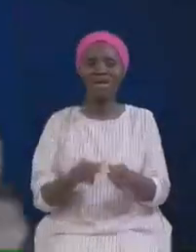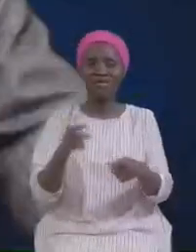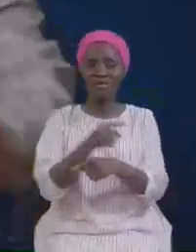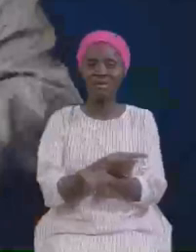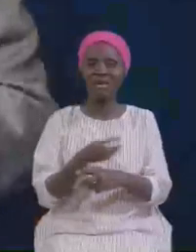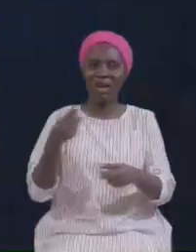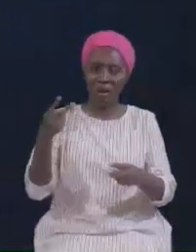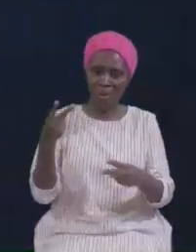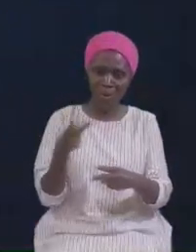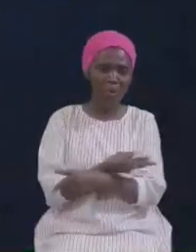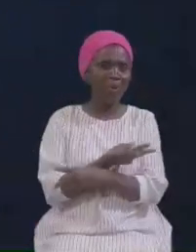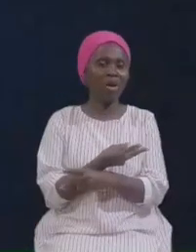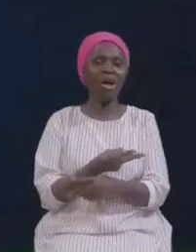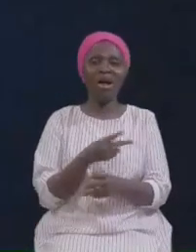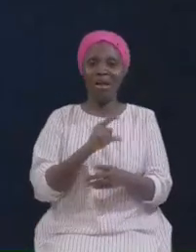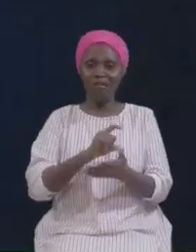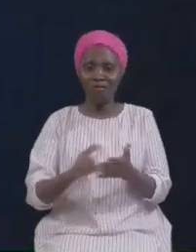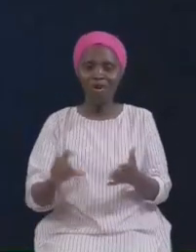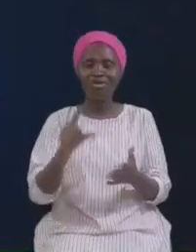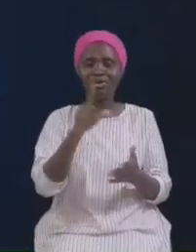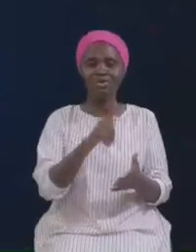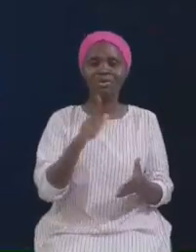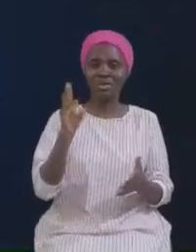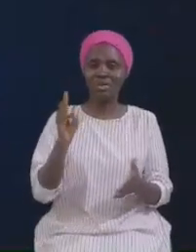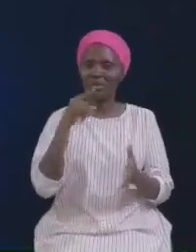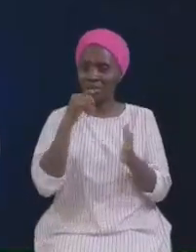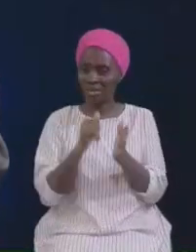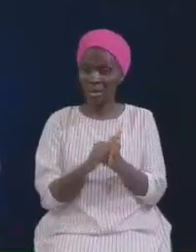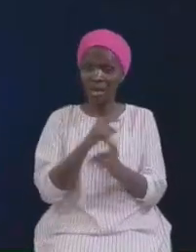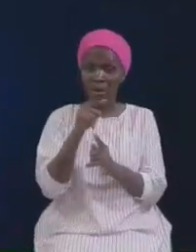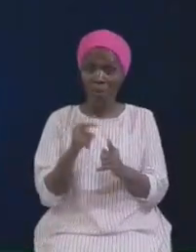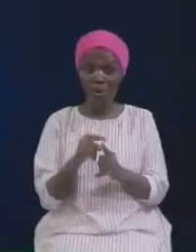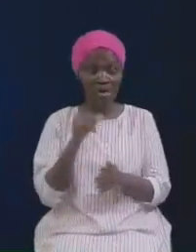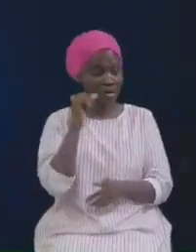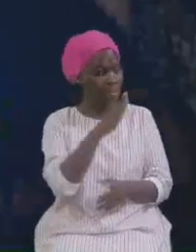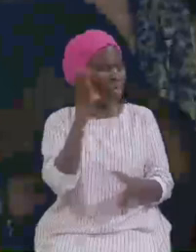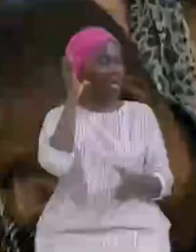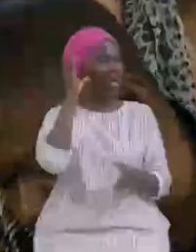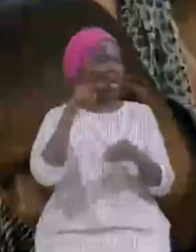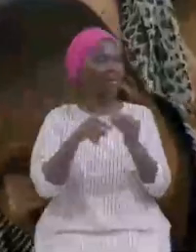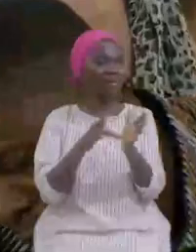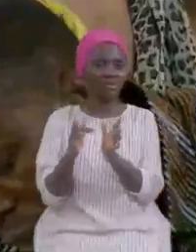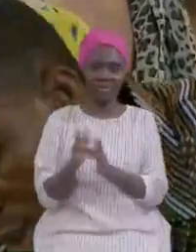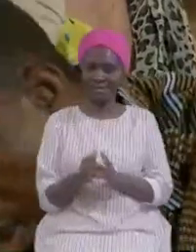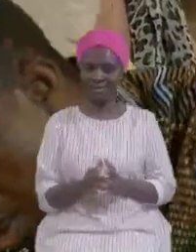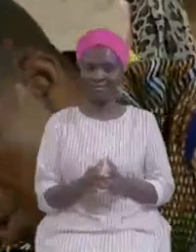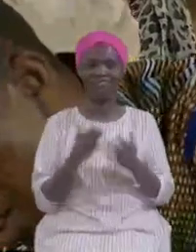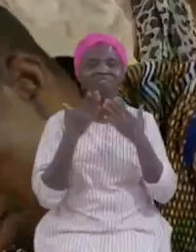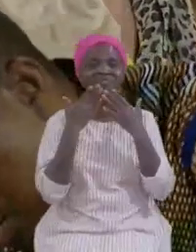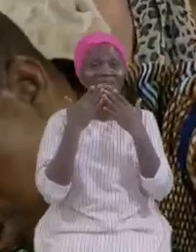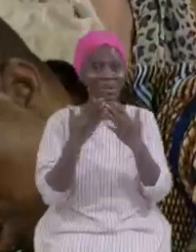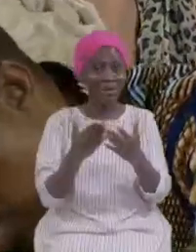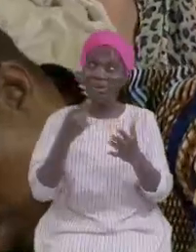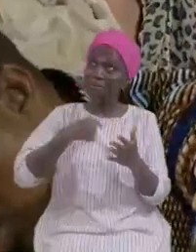27. Ayant entendu parler de Jésus. Dieu merci, j'ai entendu parler de